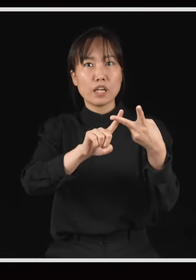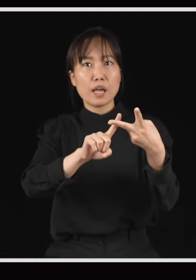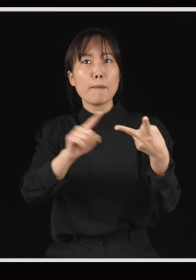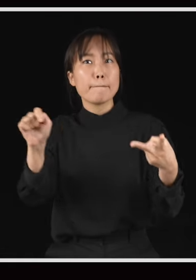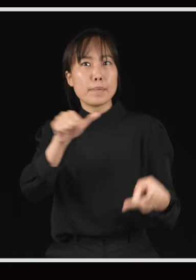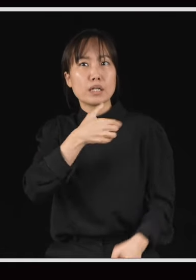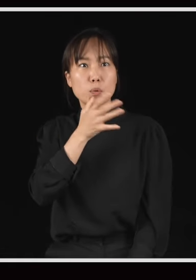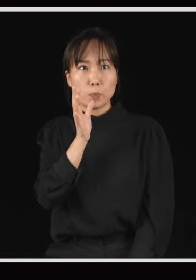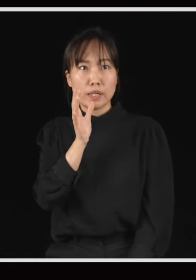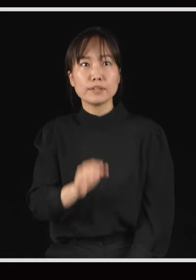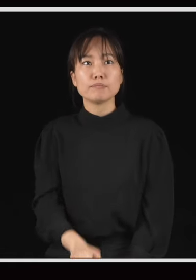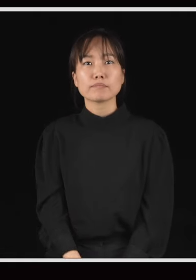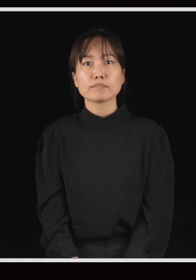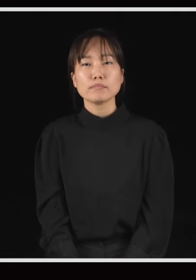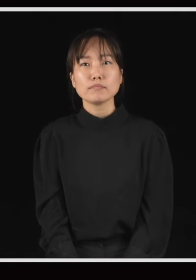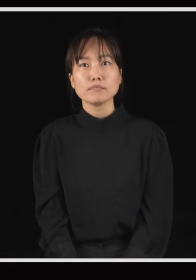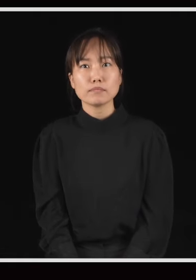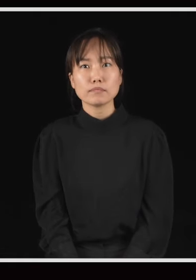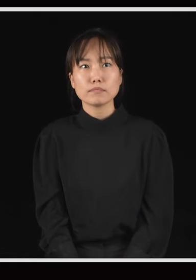겁니다.